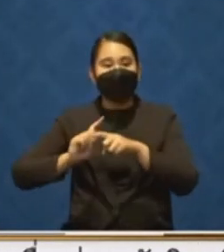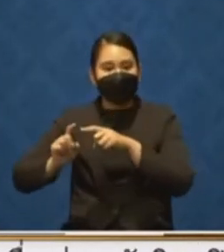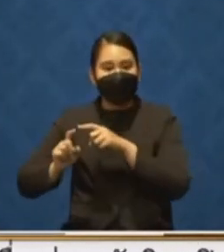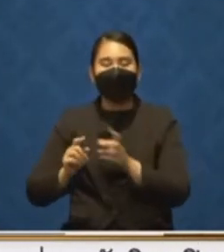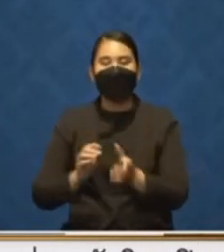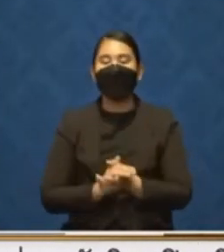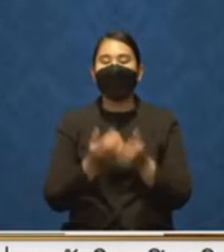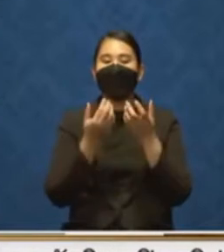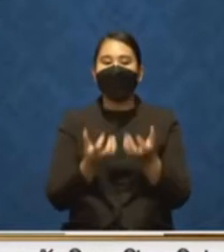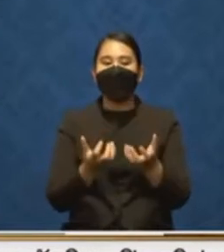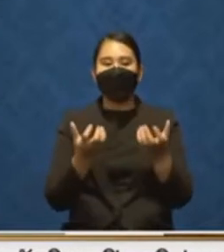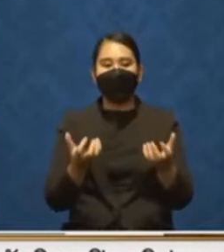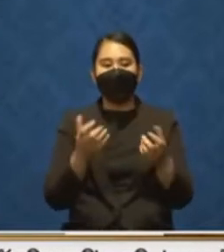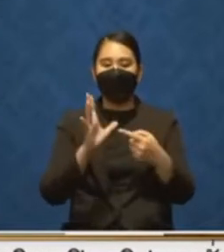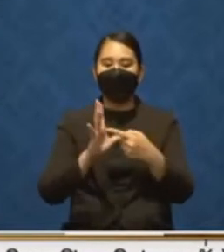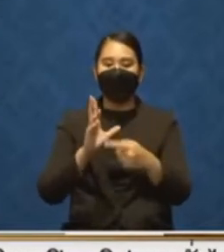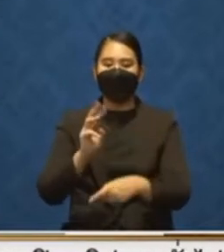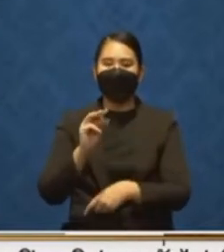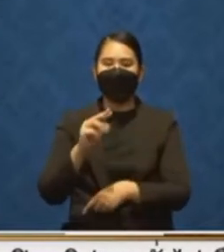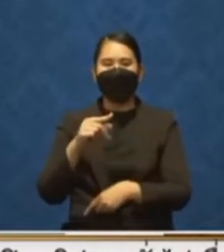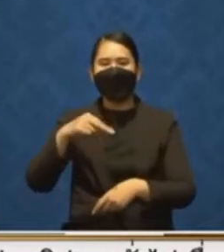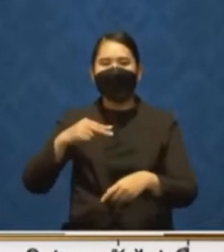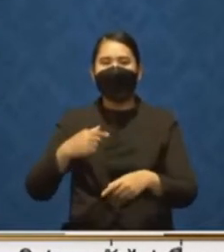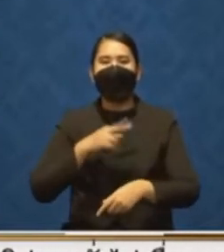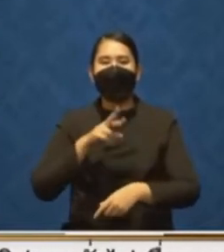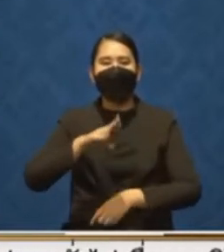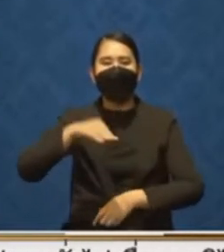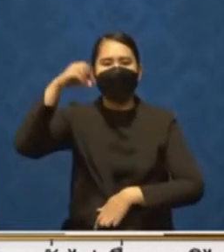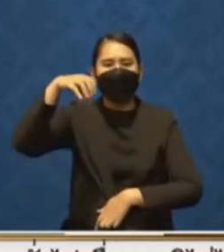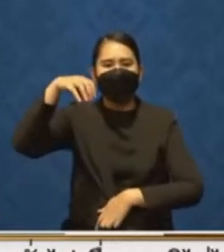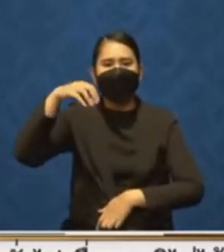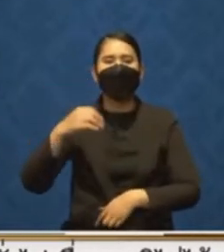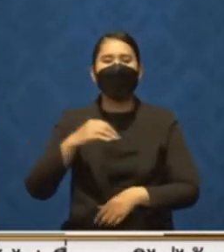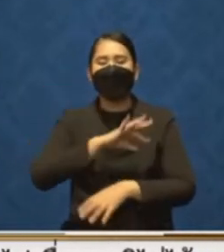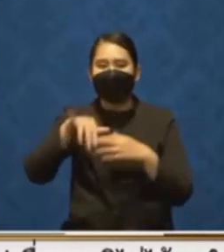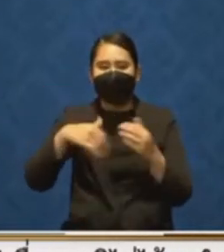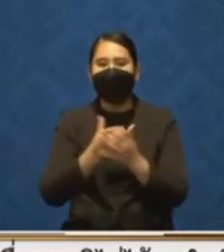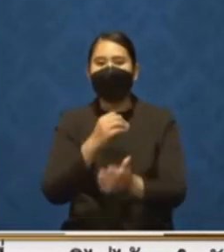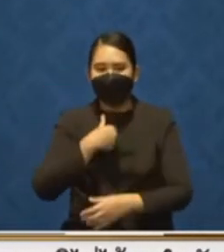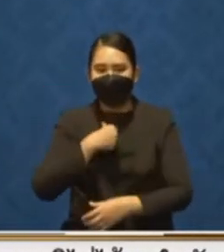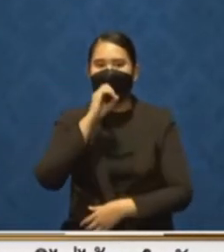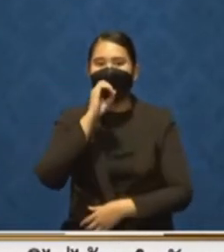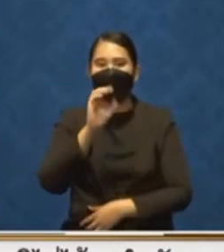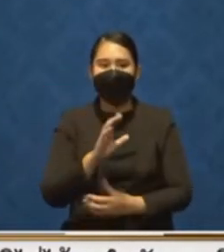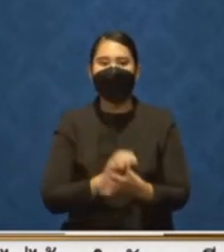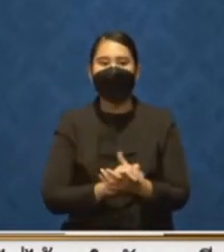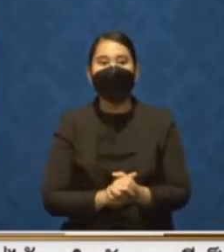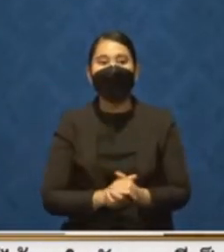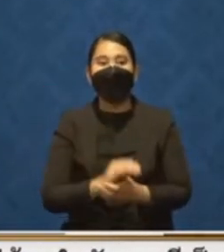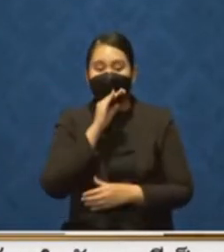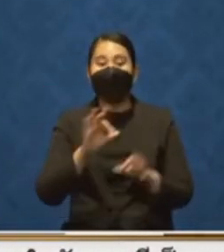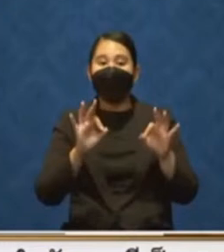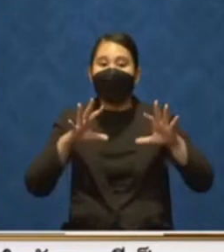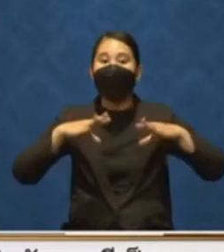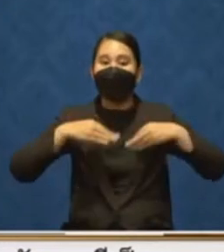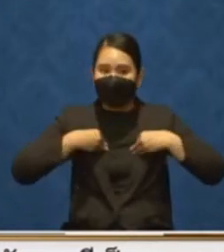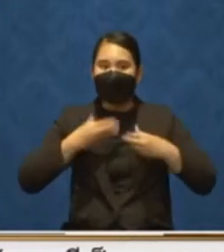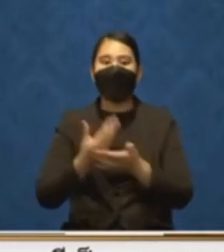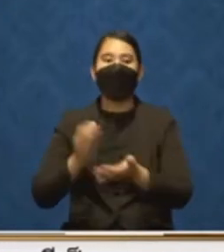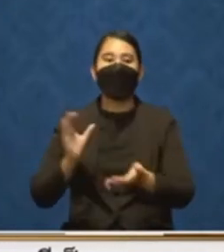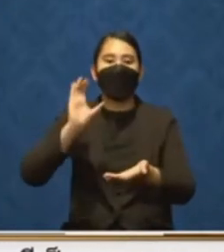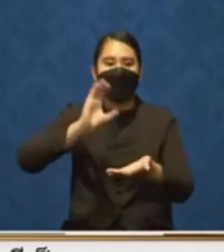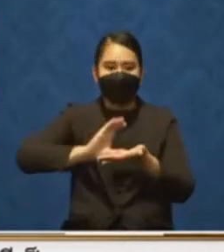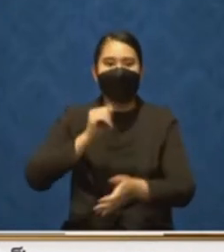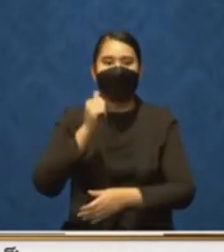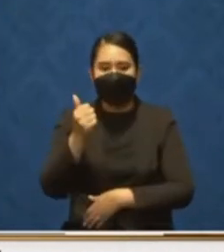ดีเทียมไปเรื่องของระบบควบคุมไฟฟ้าไปเพิ่มผมบอกไปในกติกาทั้งหมดแหละน่ะเขารับได้เขาก็มาลงทุนเท่า